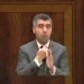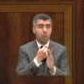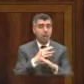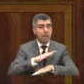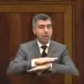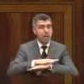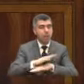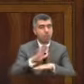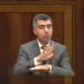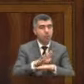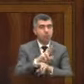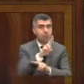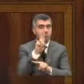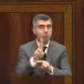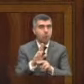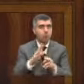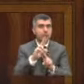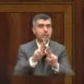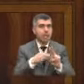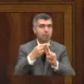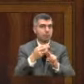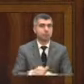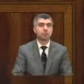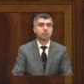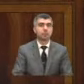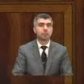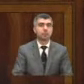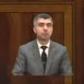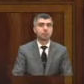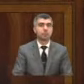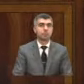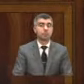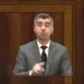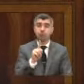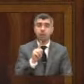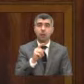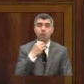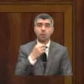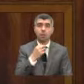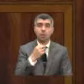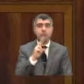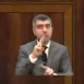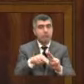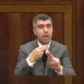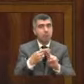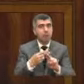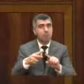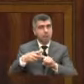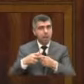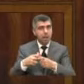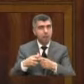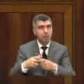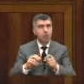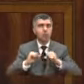للاسئله والمستوى ديال الاسئله اننا نجاوب. ولكن الى قررت انني نجاوب غير على هذا القطاع هذا،